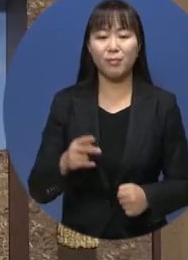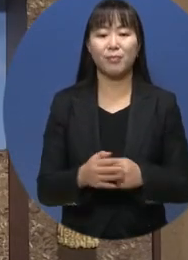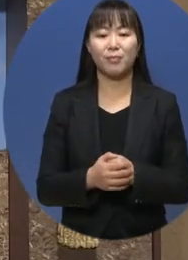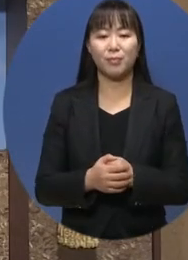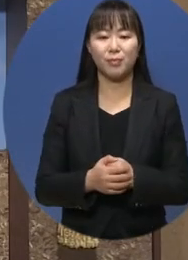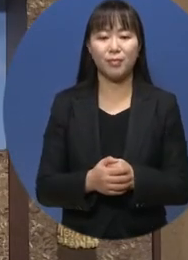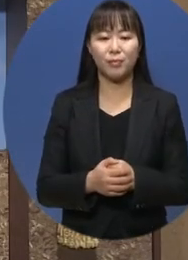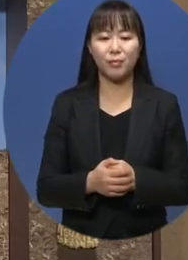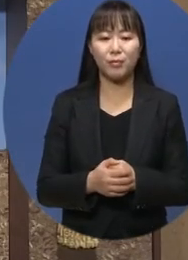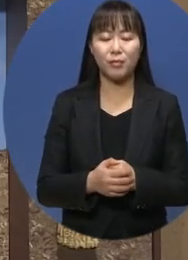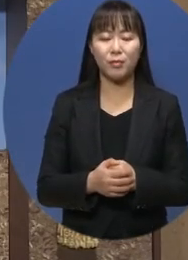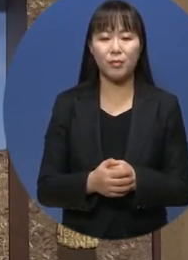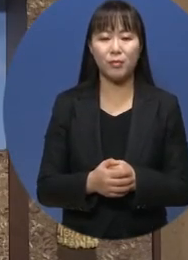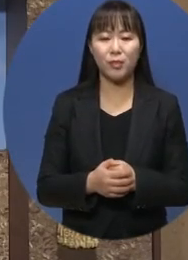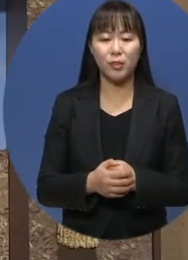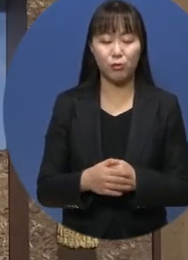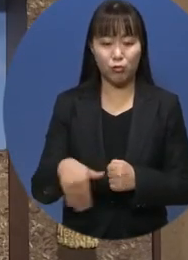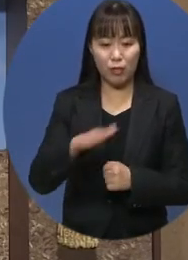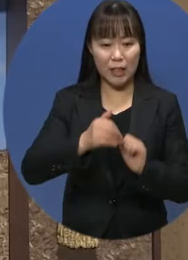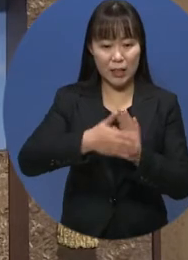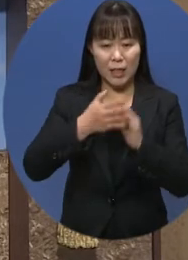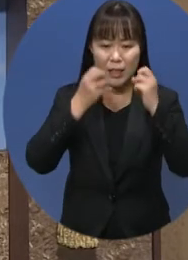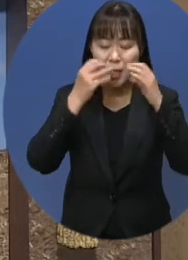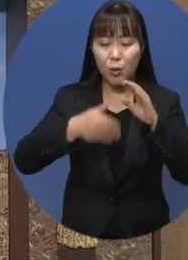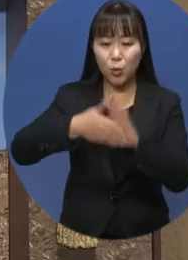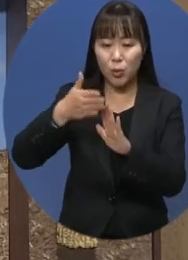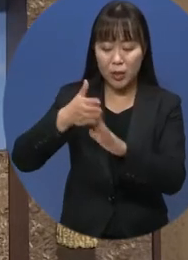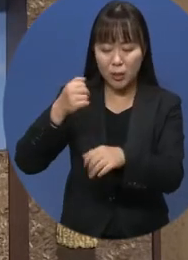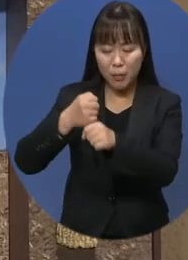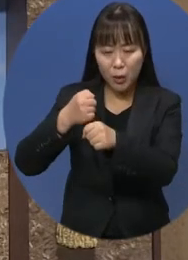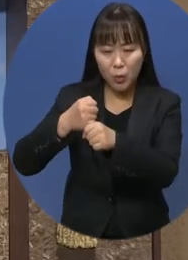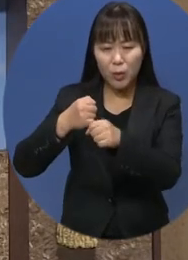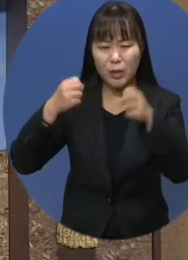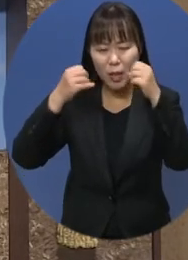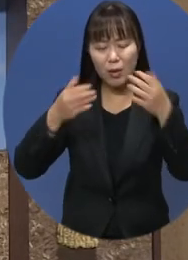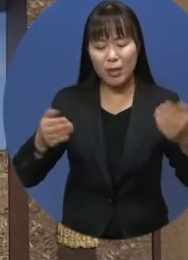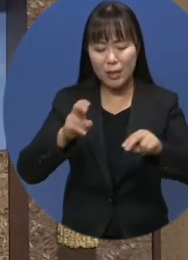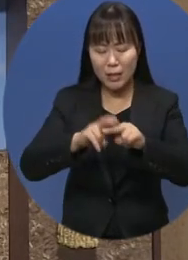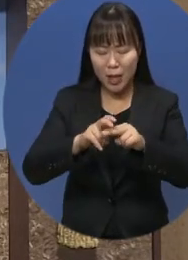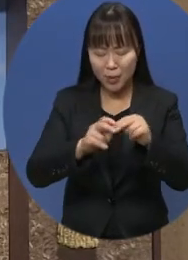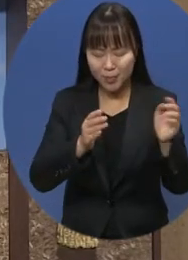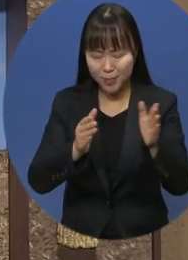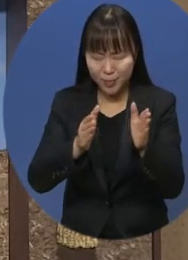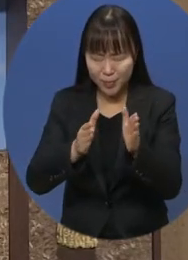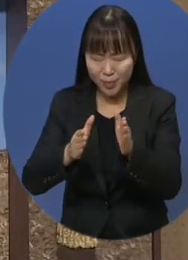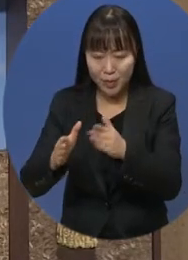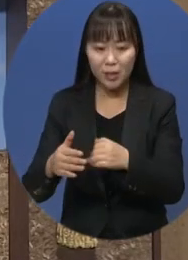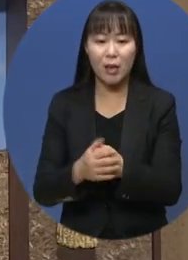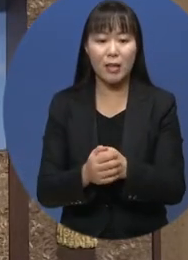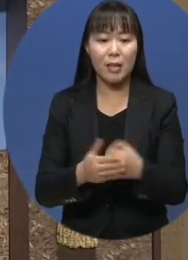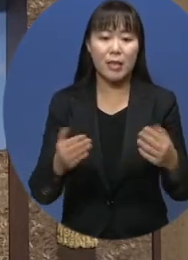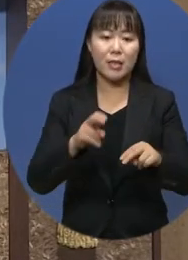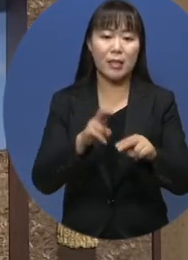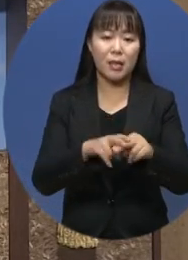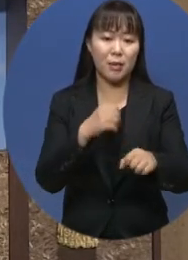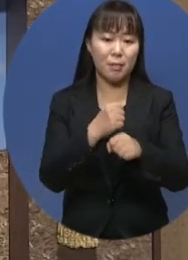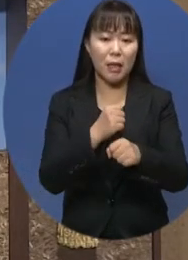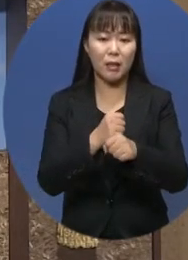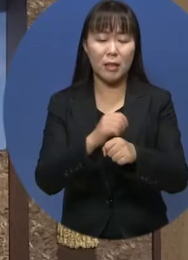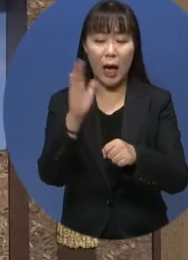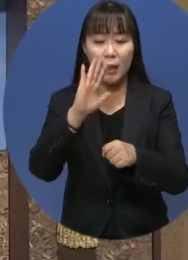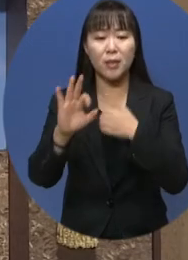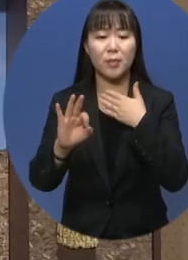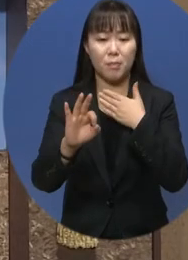지금 보면은 억 우리 씨가 새로운 도시를 만들고 새로운 일자리를 만들면서 예 일자리를 만들어내지